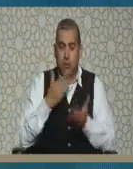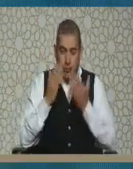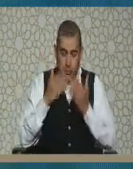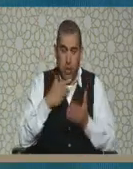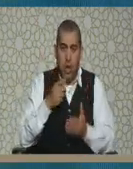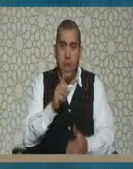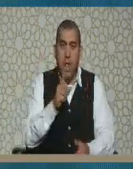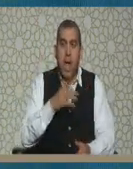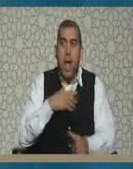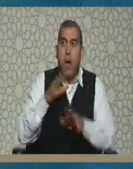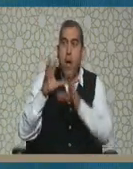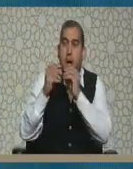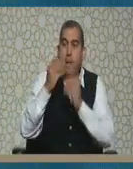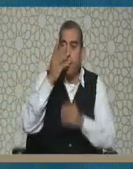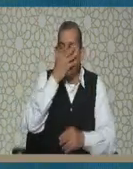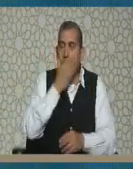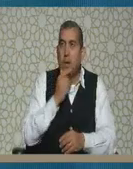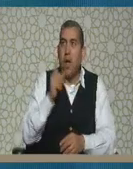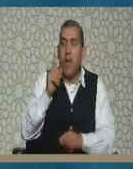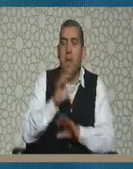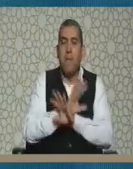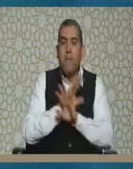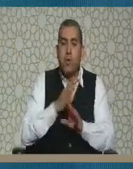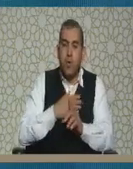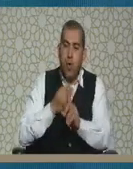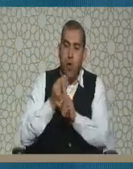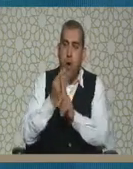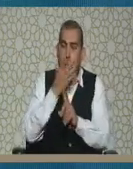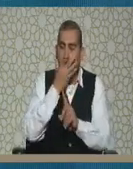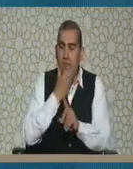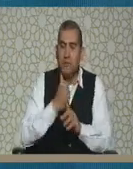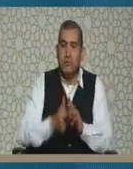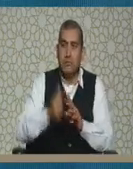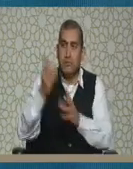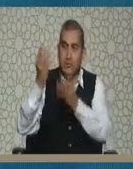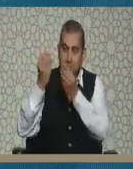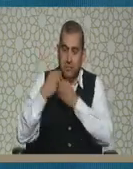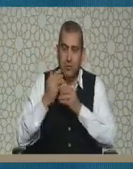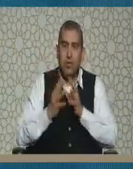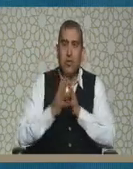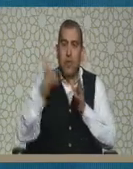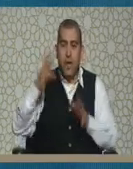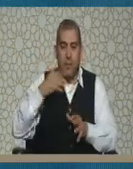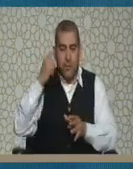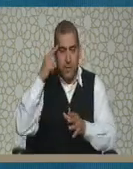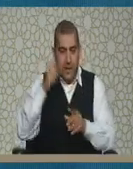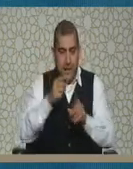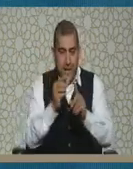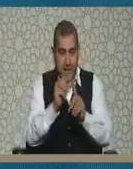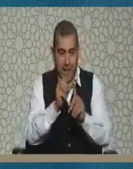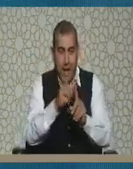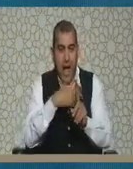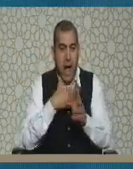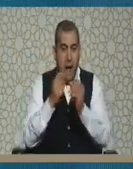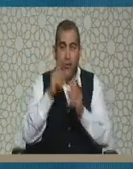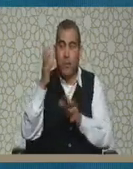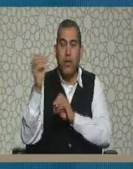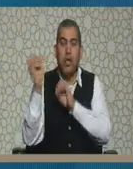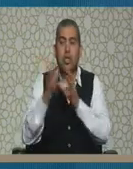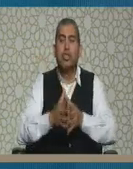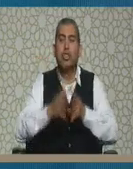ابتغاء وجه الله سبحانه وتعالى فاذا ابتغيت وجه الله يعطيك على قدره لا على قدرك تاني